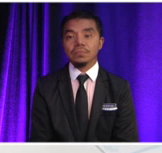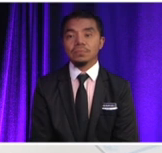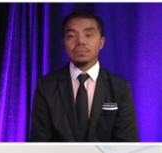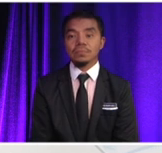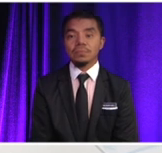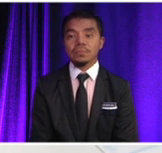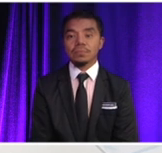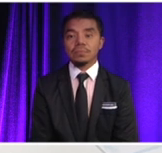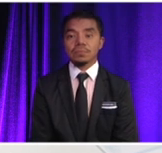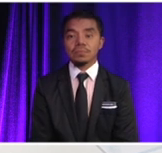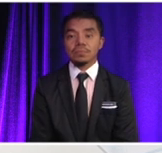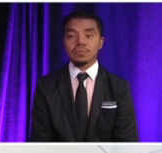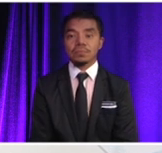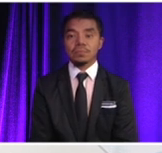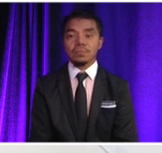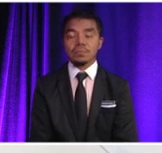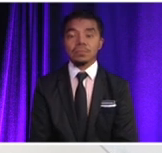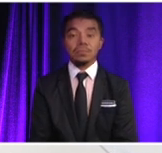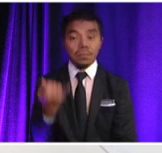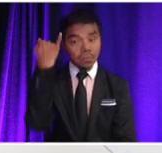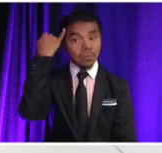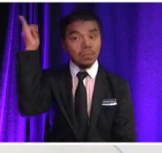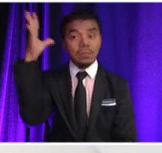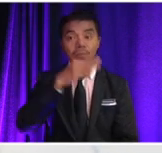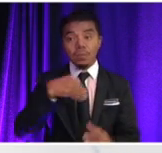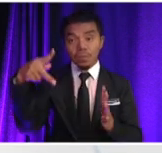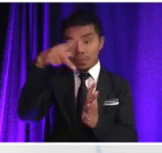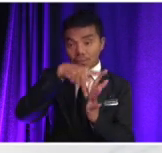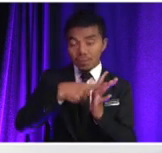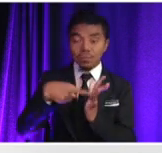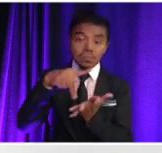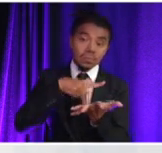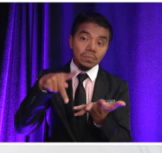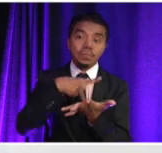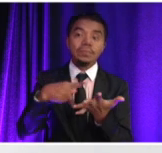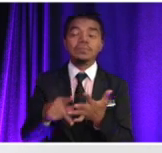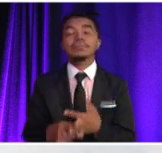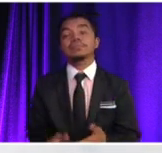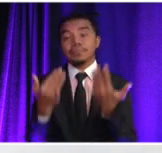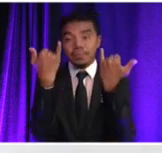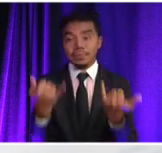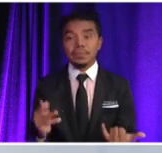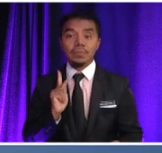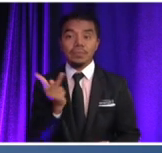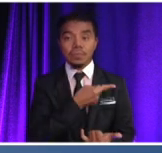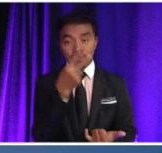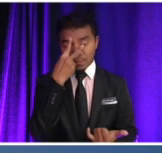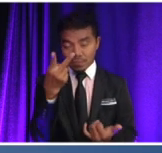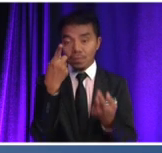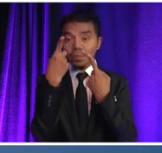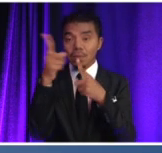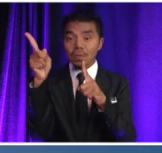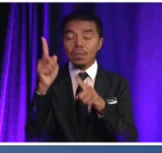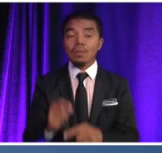kajian dan penyelidikan ya betul Ainun ya sekarang kita lihat jawaban Oke bagi